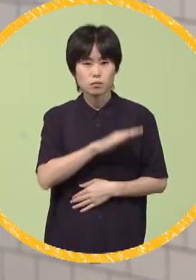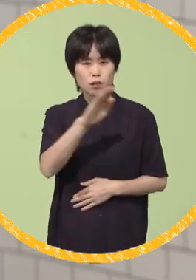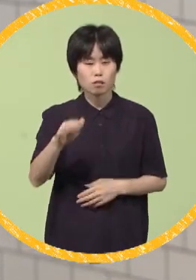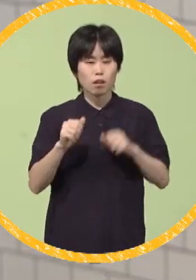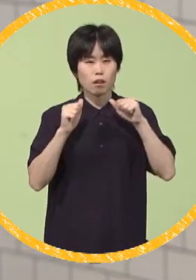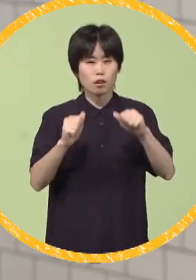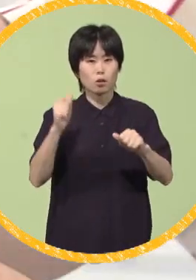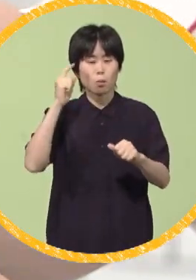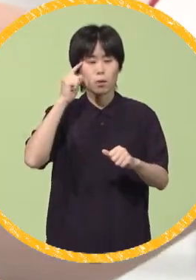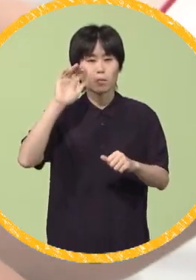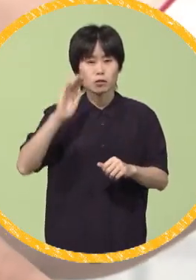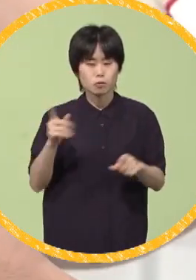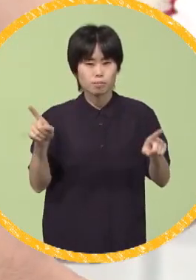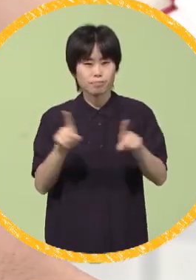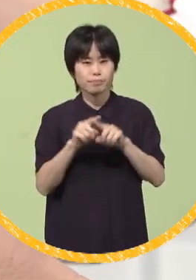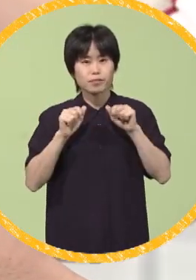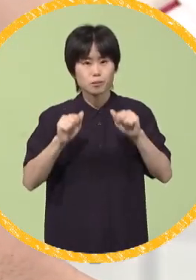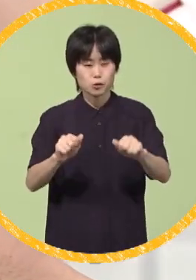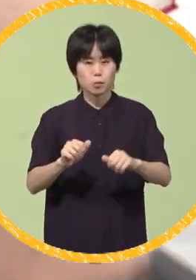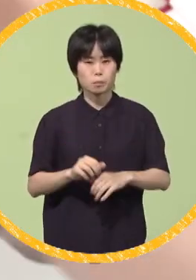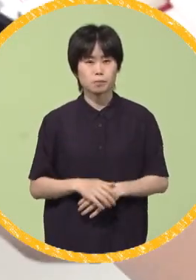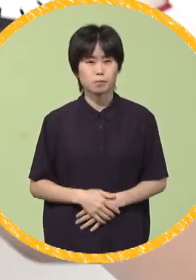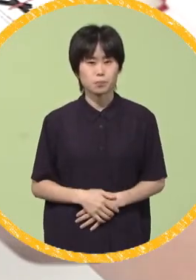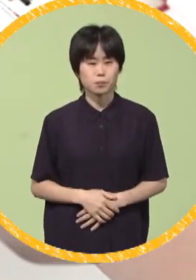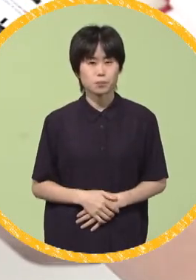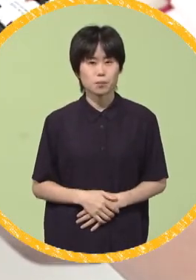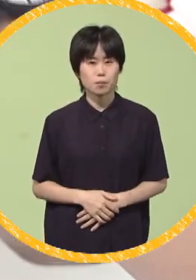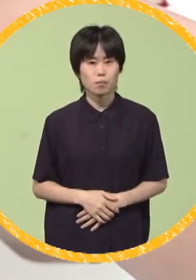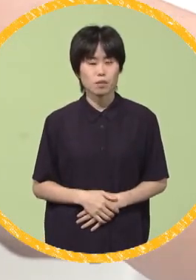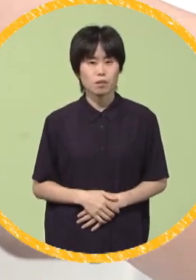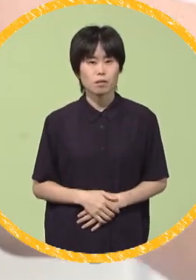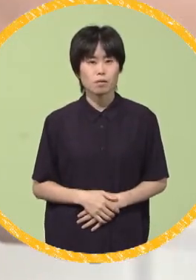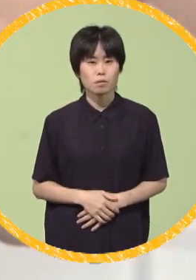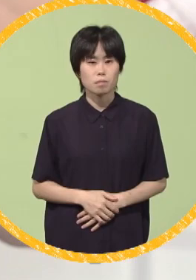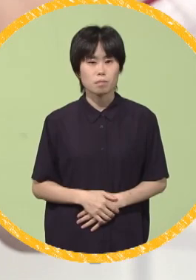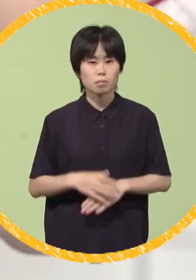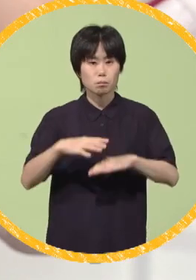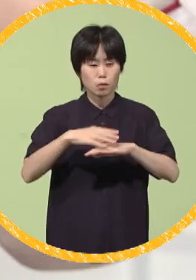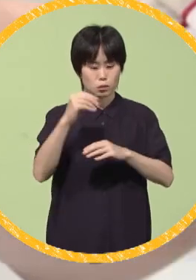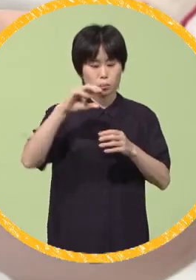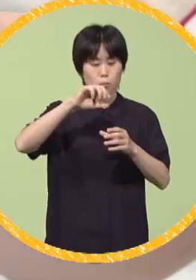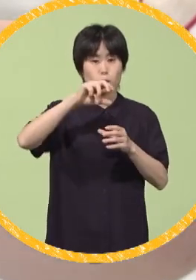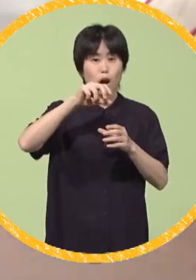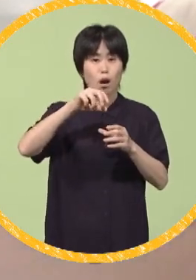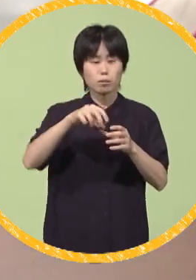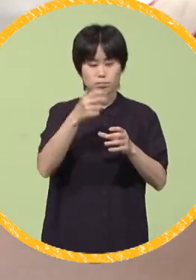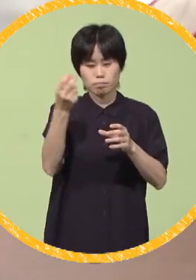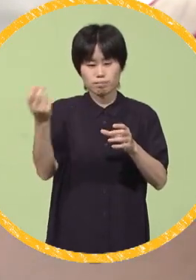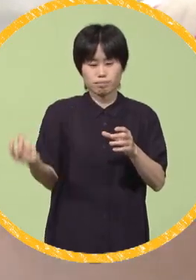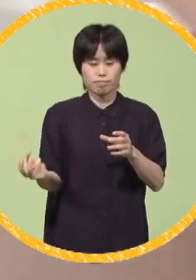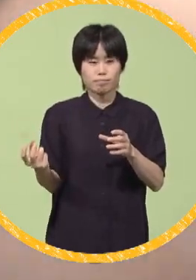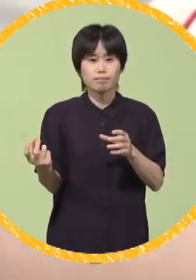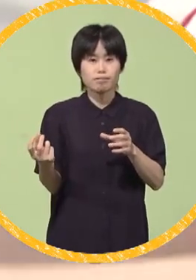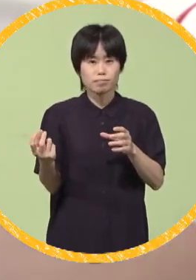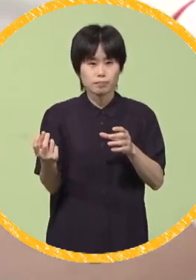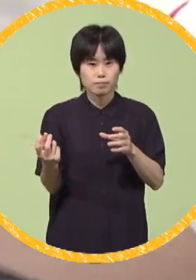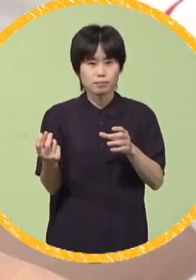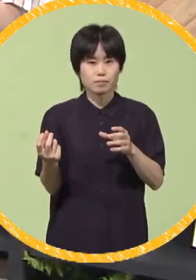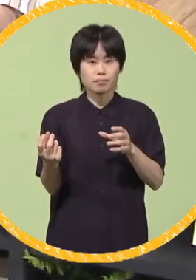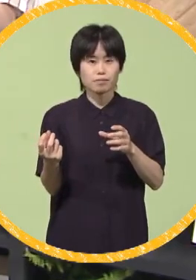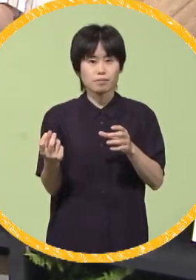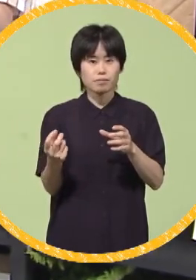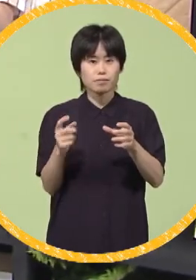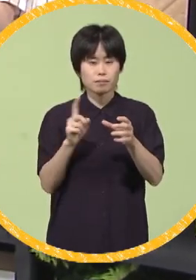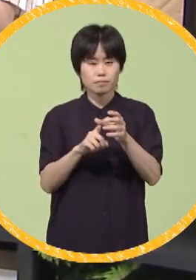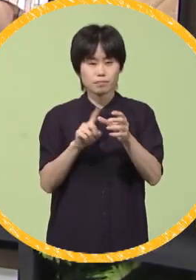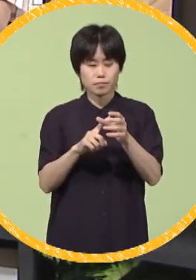ですけどね、うんうん、ちょっとやってみましょうかね、 はい、 はい、まずこれね分別しますね、はい、まずこれ蓋を取りますね、はい、蓋を取ります。